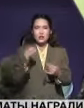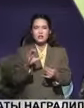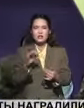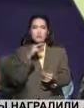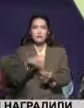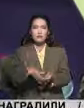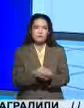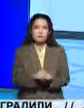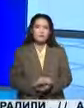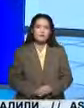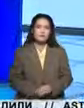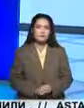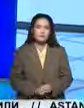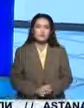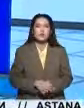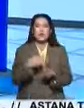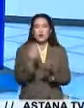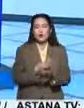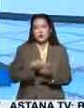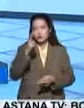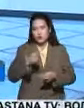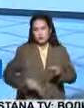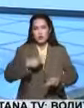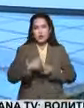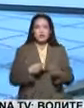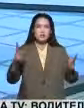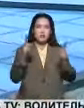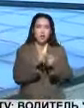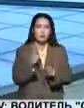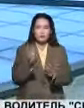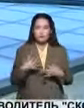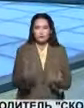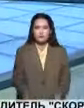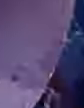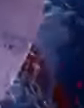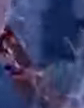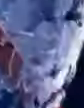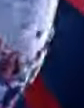отходов. На этом наш выпуск завершен. Я с вами прощаюсь. До завтра.